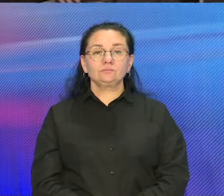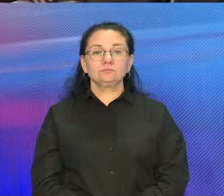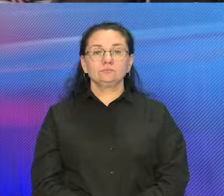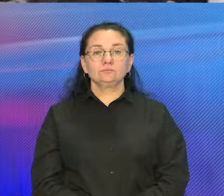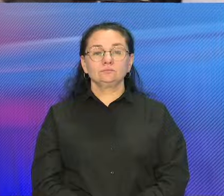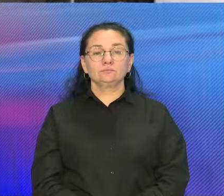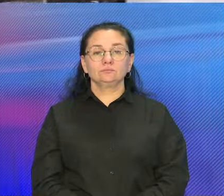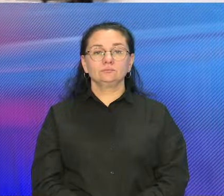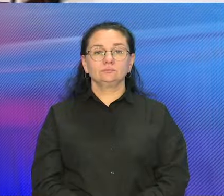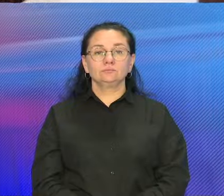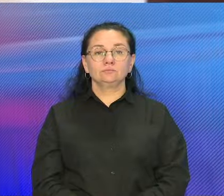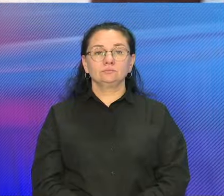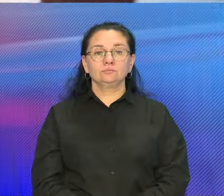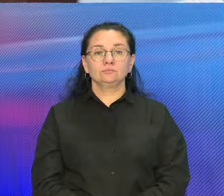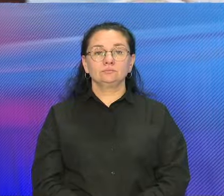АПЛОДИСМЕНТЫ